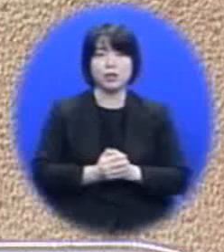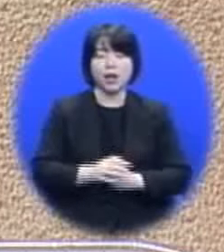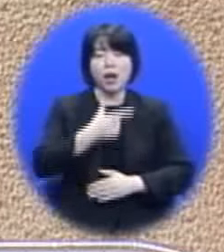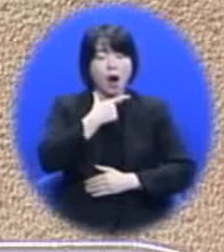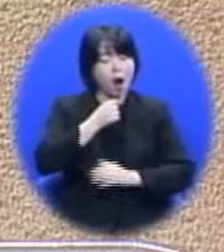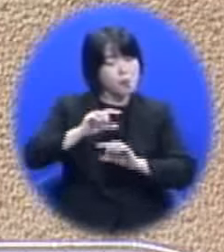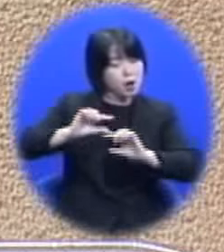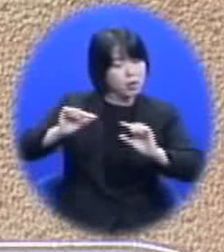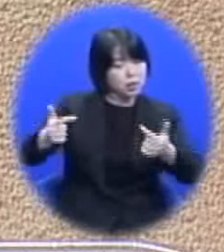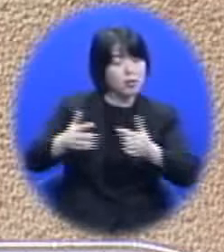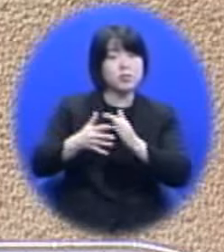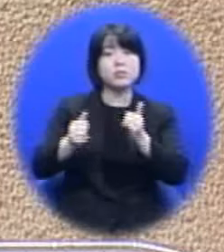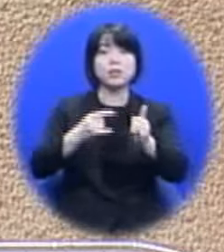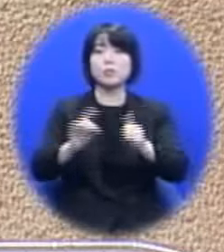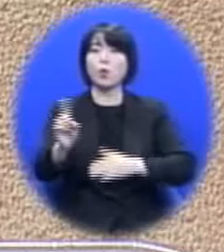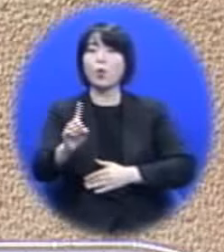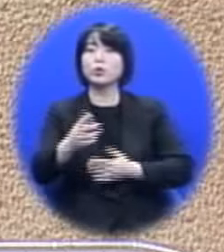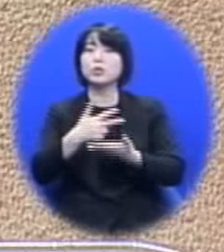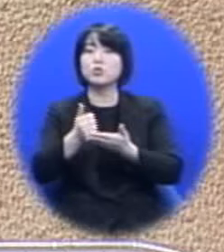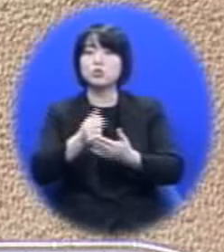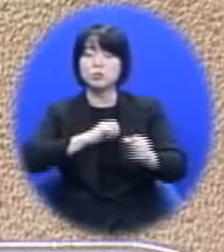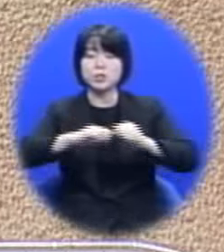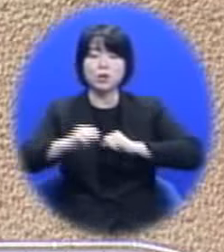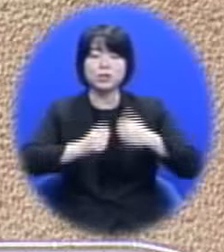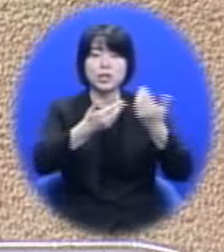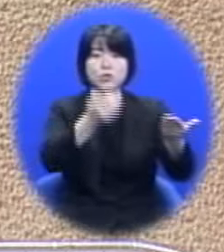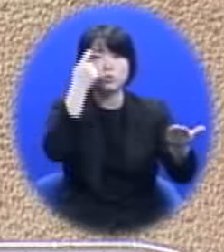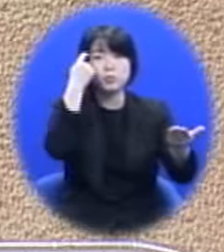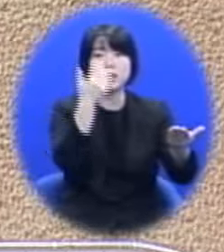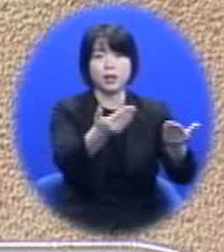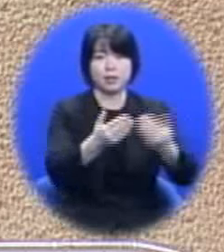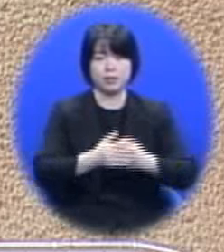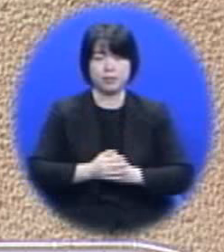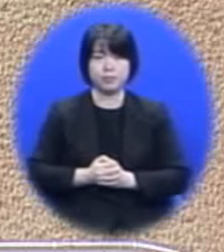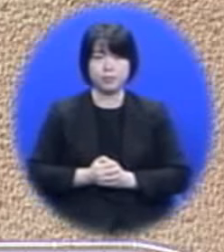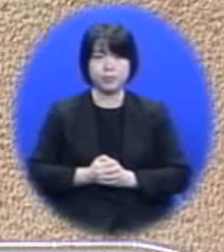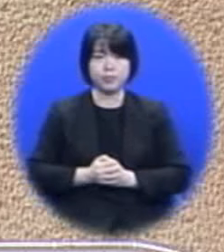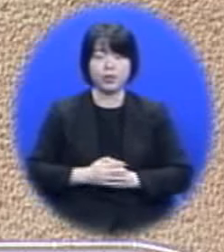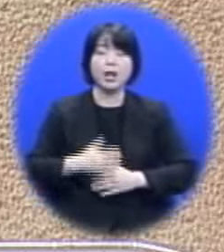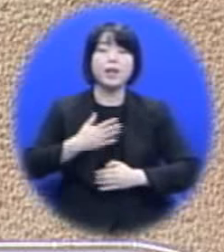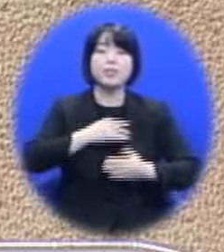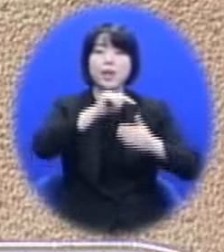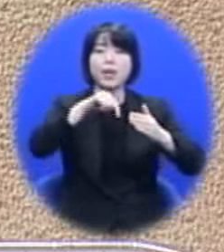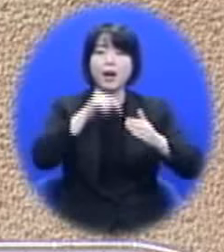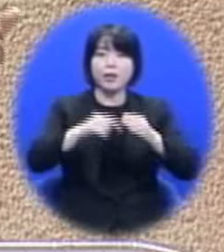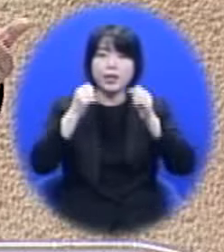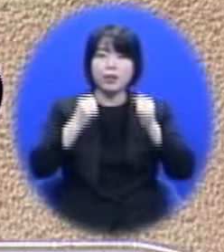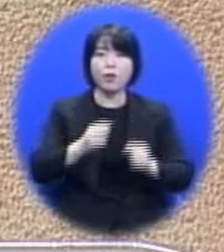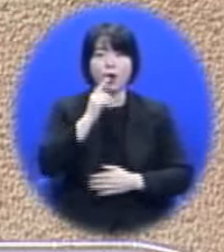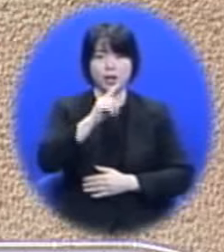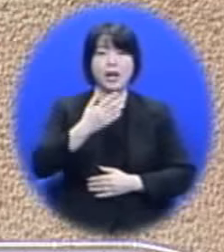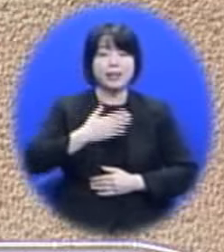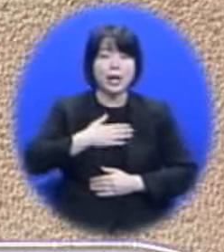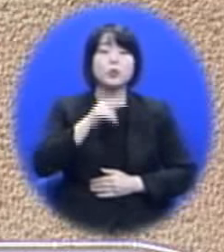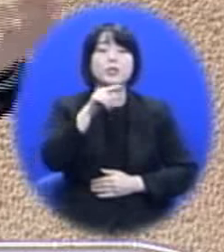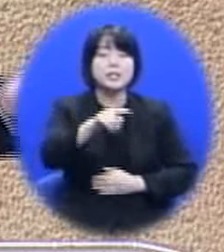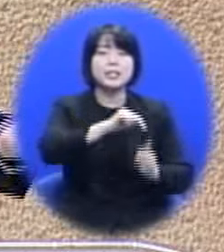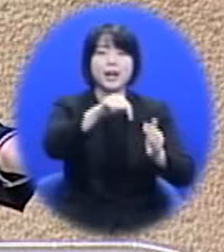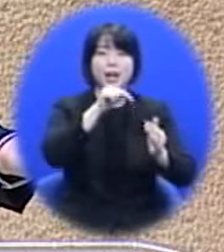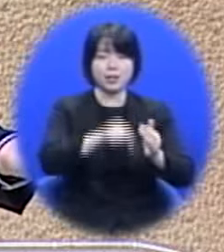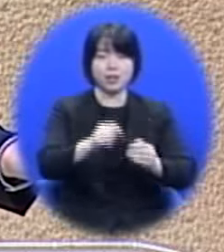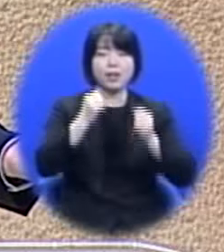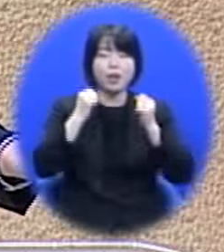갈망하지도 않는 사람에게 주님이 어떻게 역사하시겠어요? 내 안에 거하라, 나도 너희 안에 거하리라.